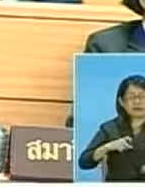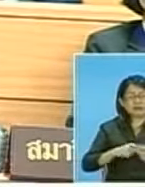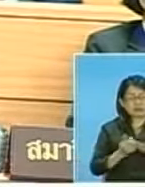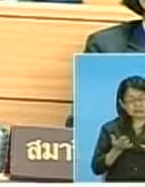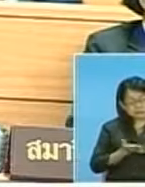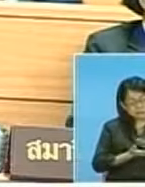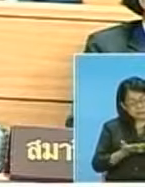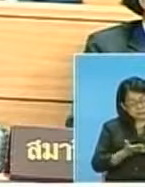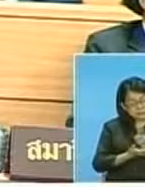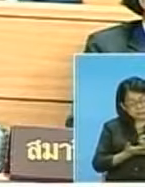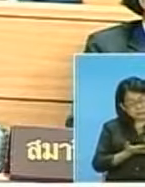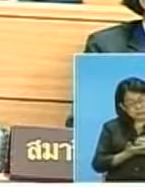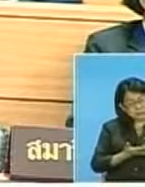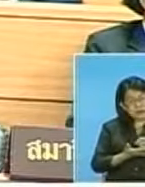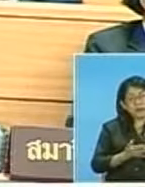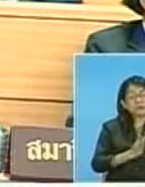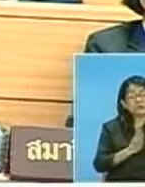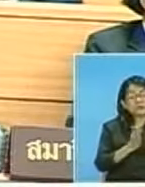จะร่างรัฐธรรมนูญมา